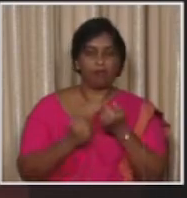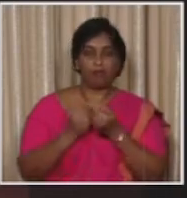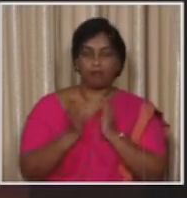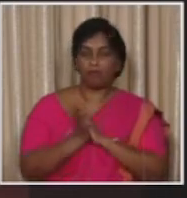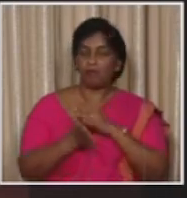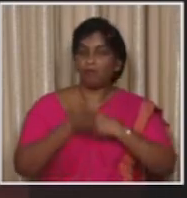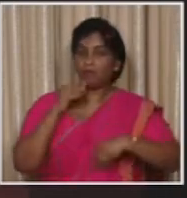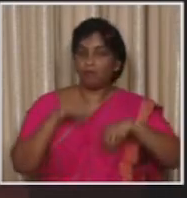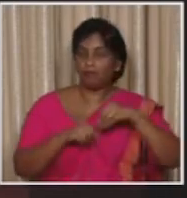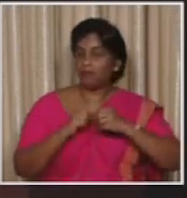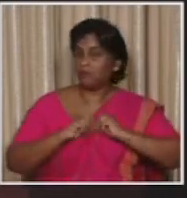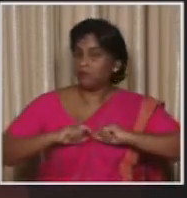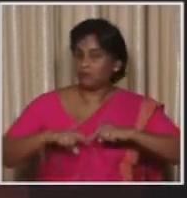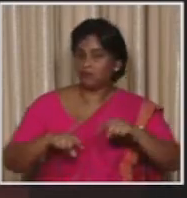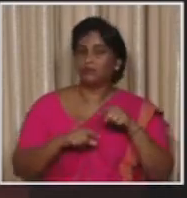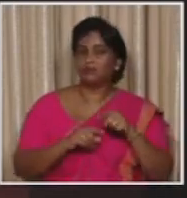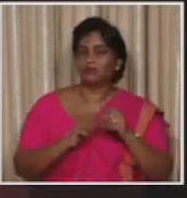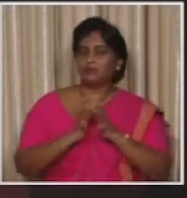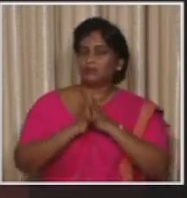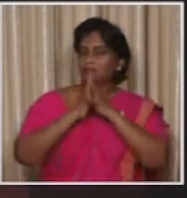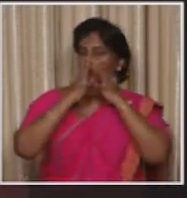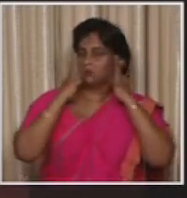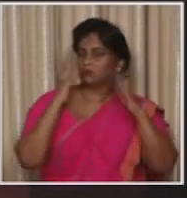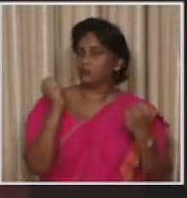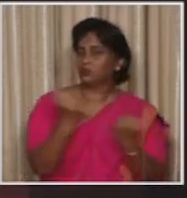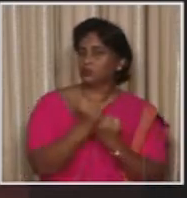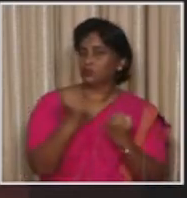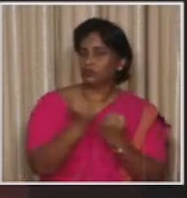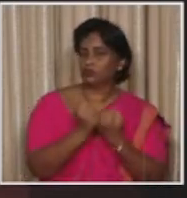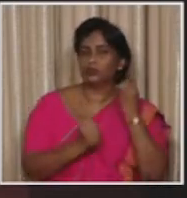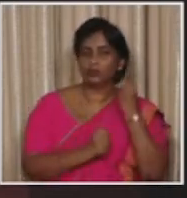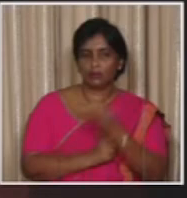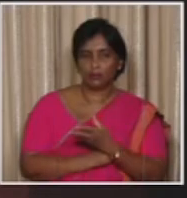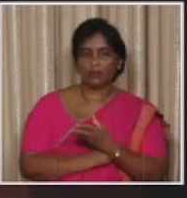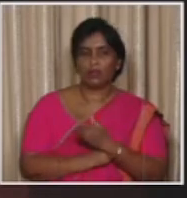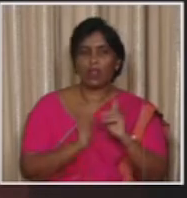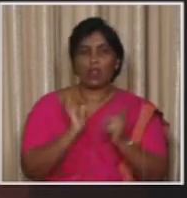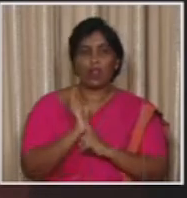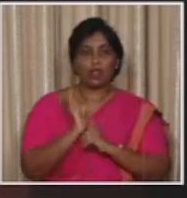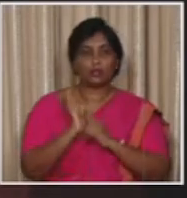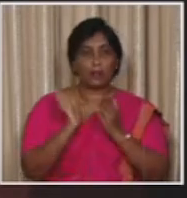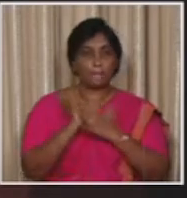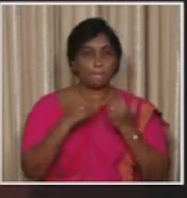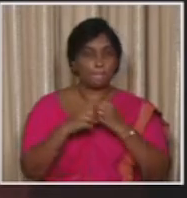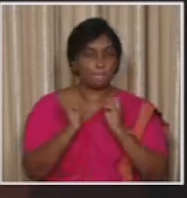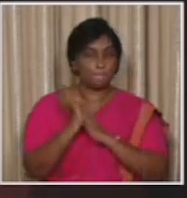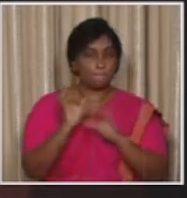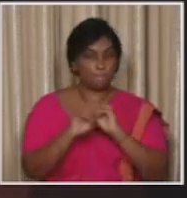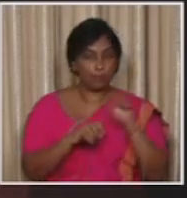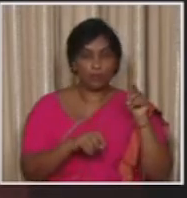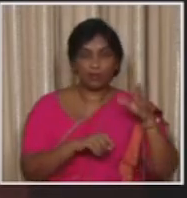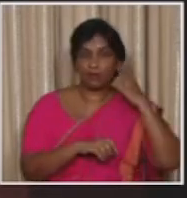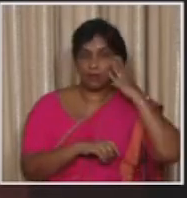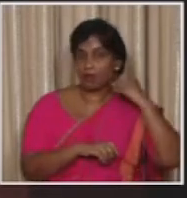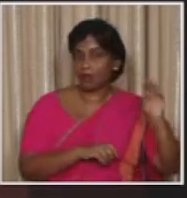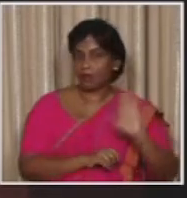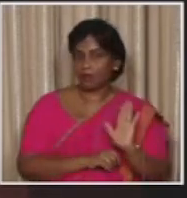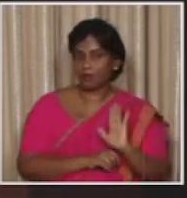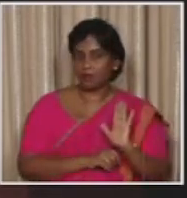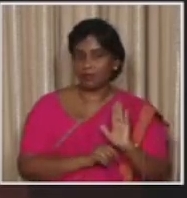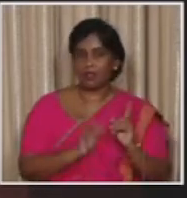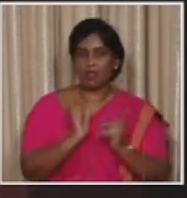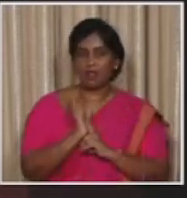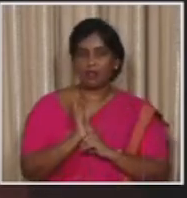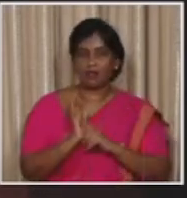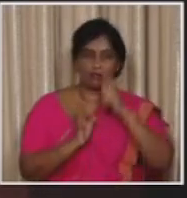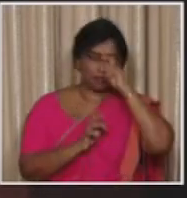දේශපාලන ගමනට සුවිශේෂී උදව්වක් කරපු ලසන්ත වික්‍රමතුංගව අමතක කරන්න එපා. ලසන්ත වික්‍රමතුංග